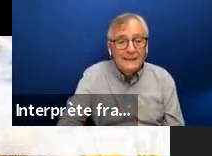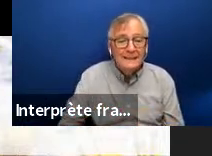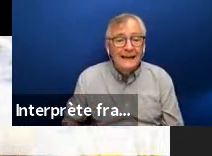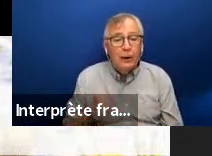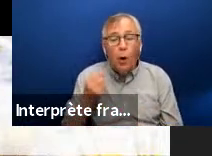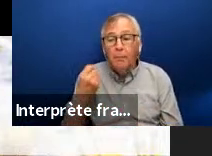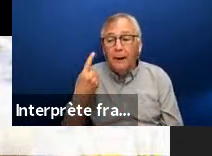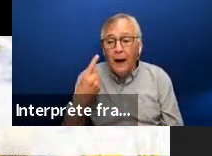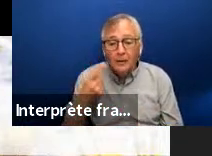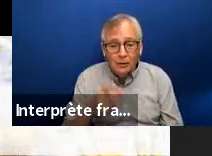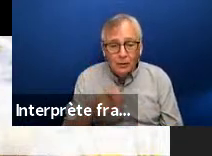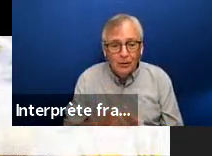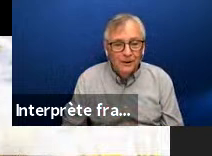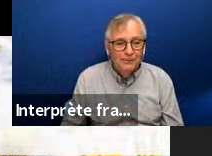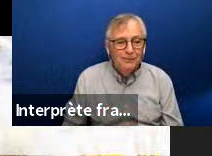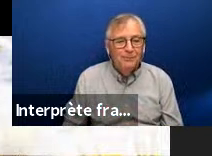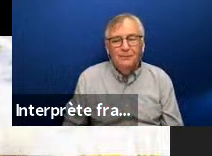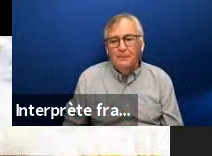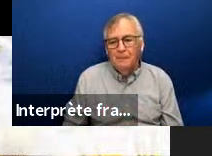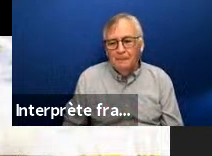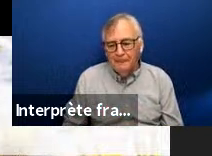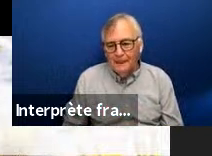que le signe, c'est comprendre.